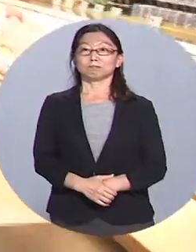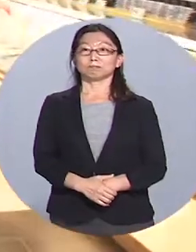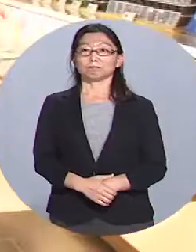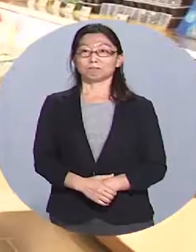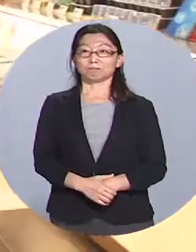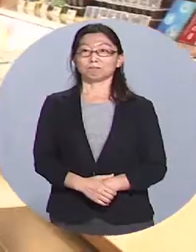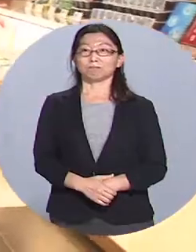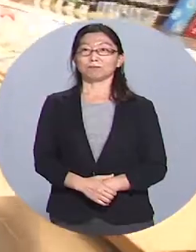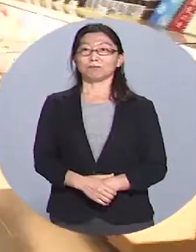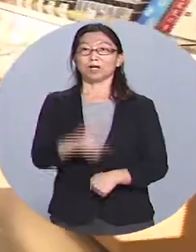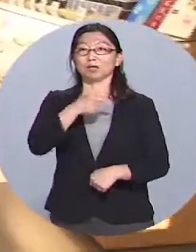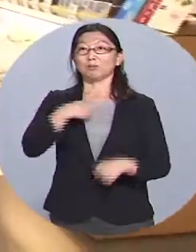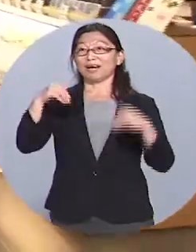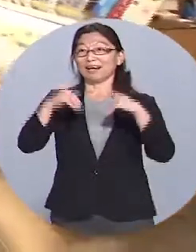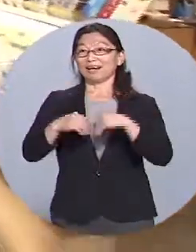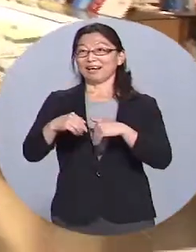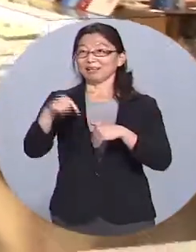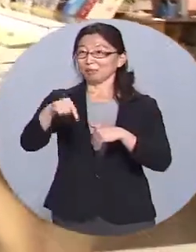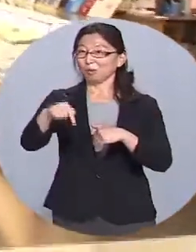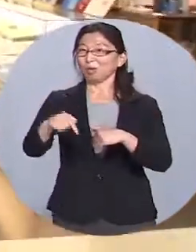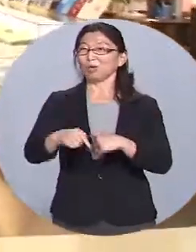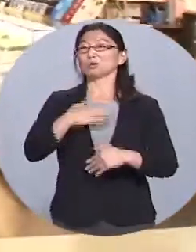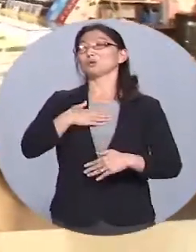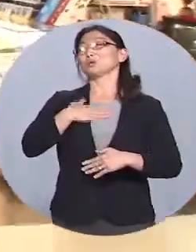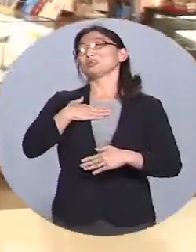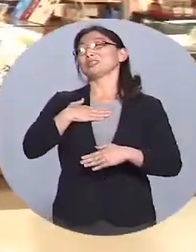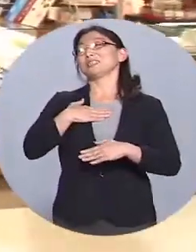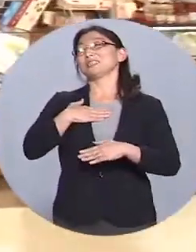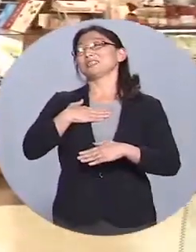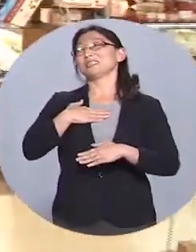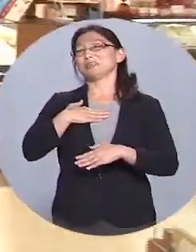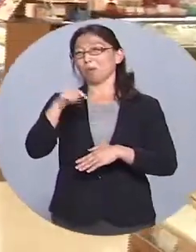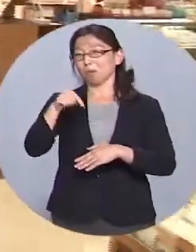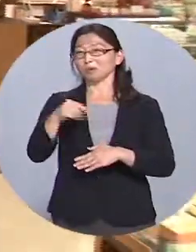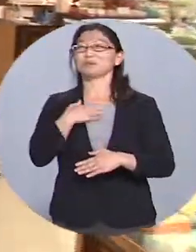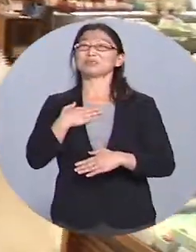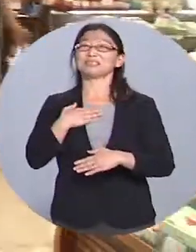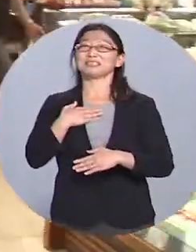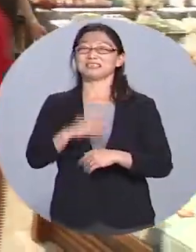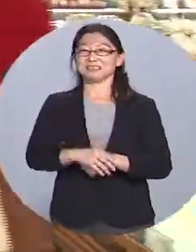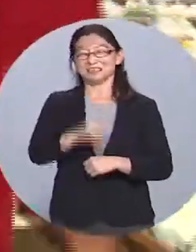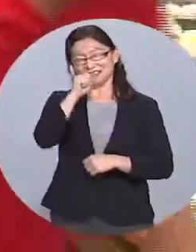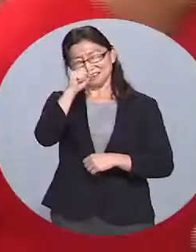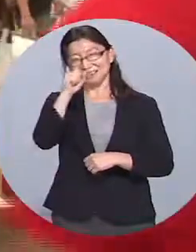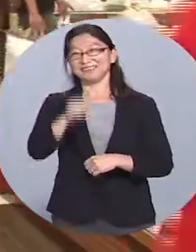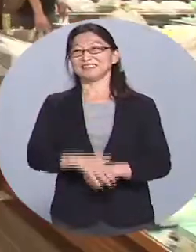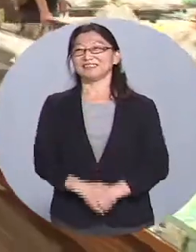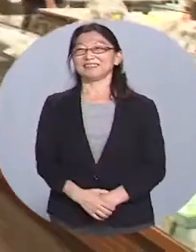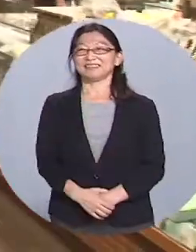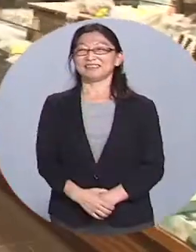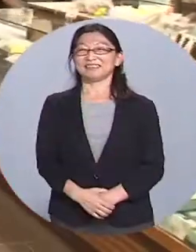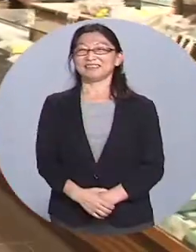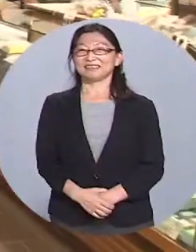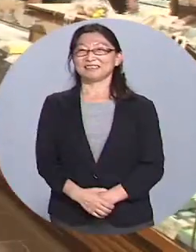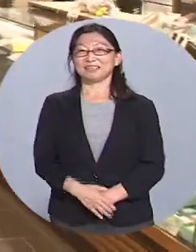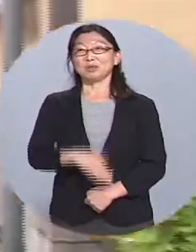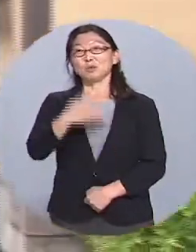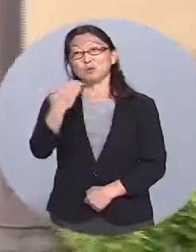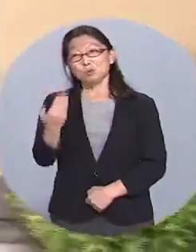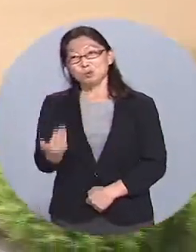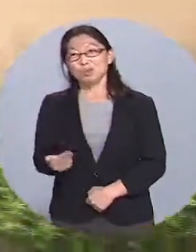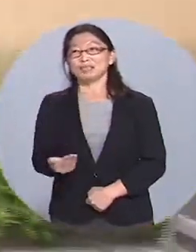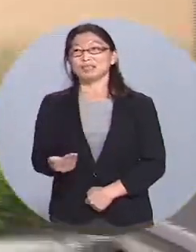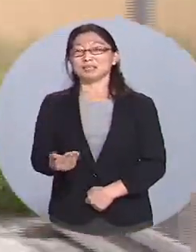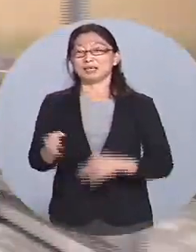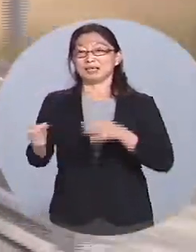旬の町探訪熊谷、いやー涼しい始まりですね。幸先がいいです。続いて向かった先は